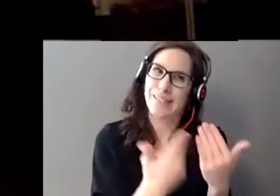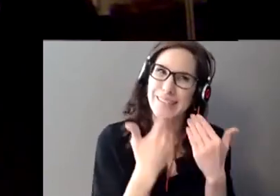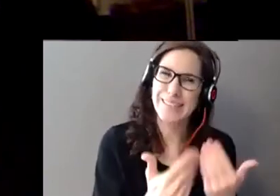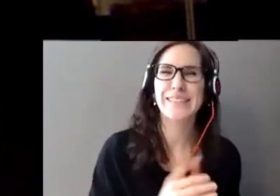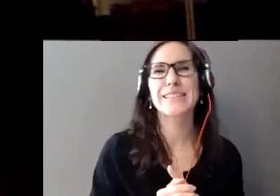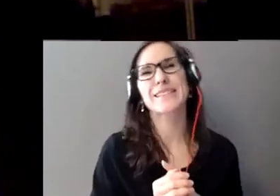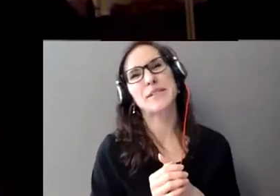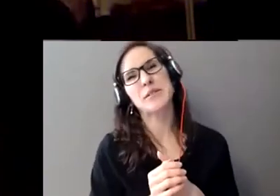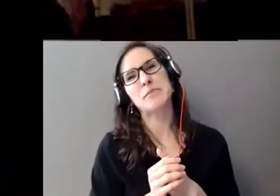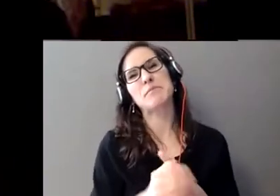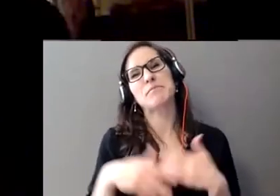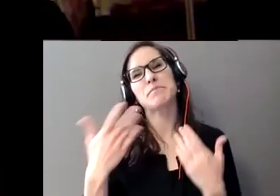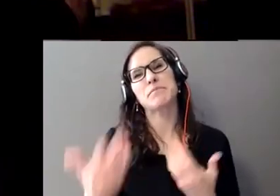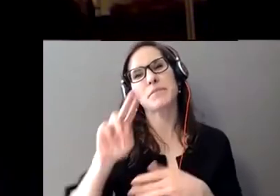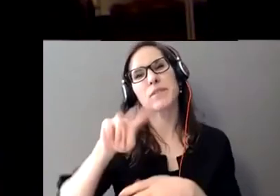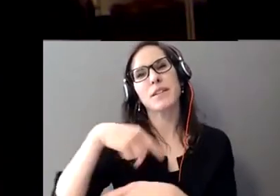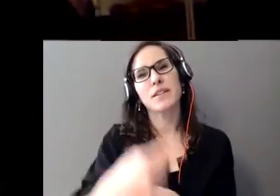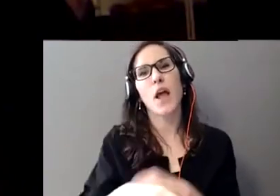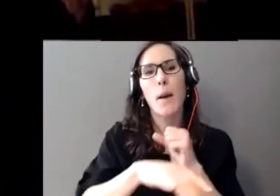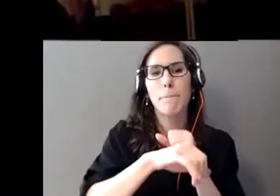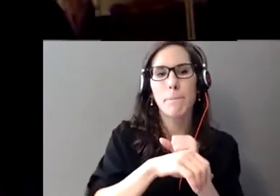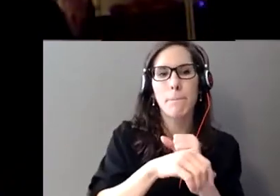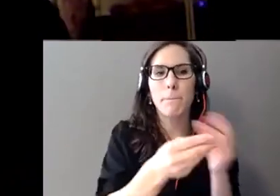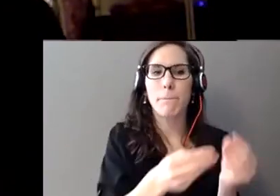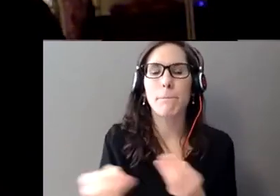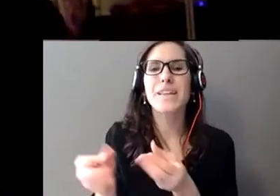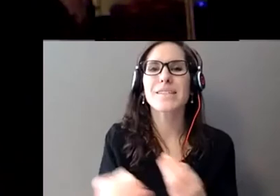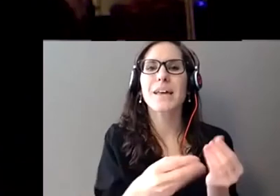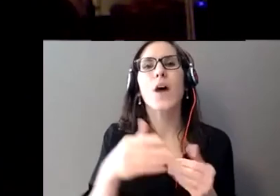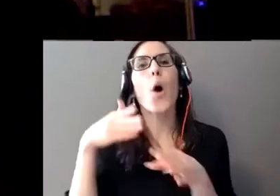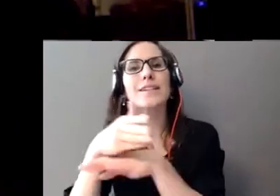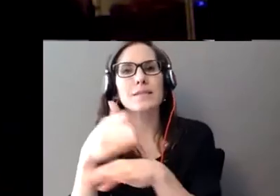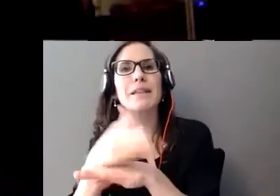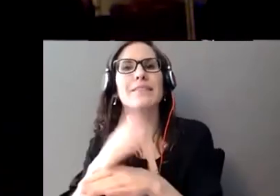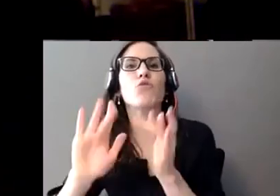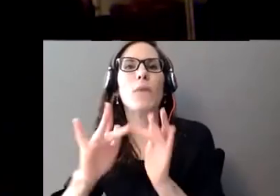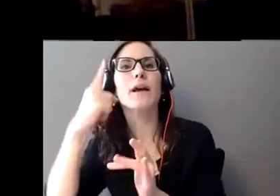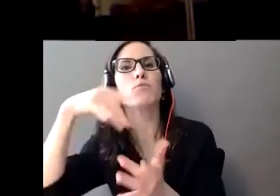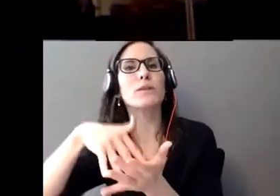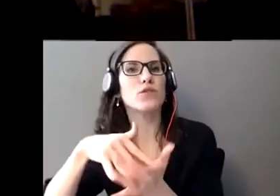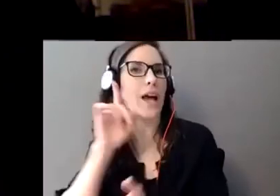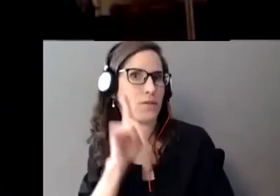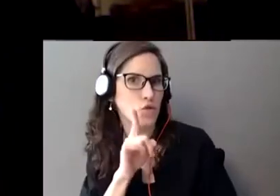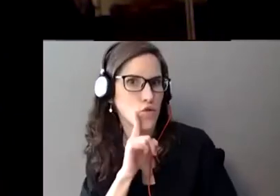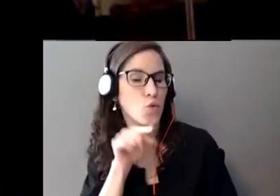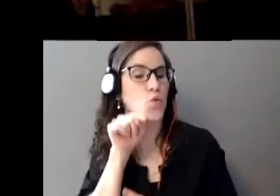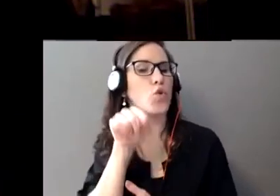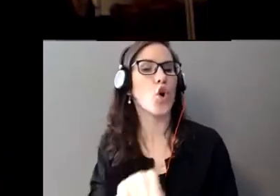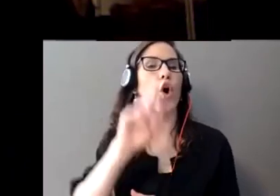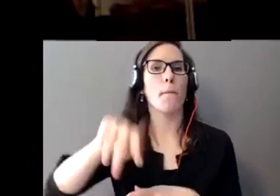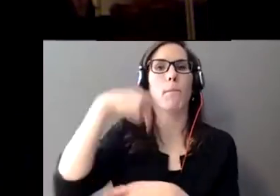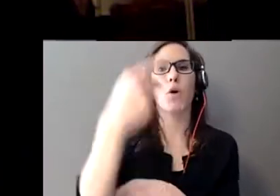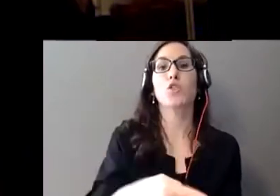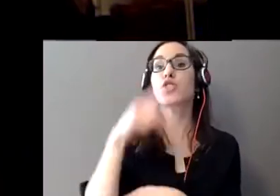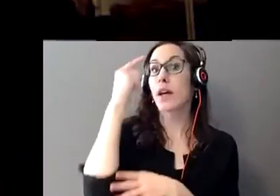Donc, le projet Médiation et accessibilité numérique pour les étudiants sourds, qui, lui, est un projet qui cherche à